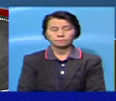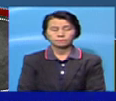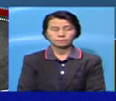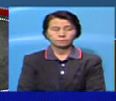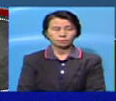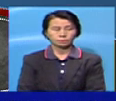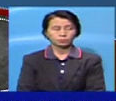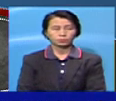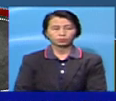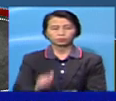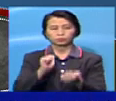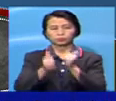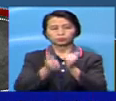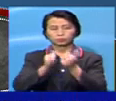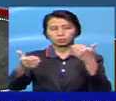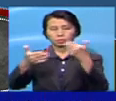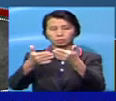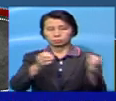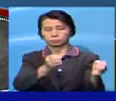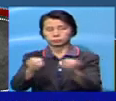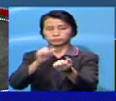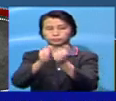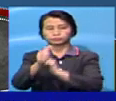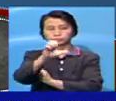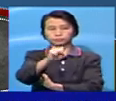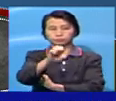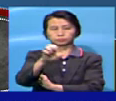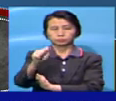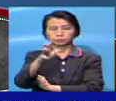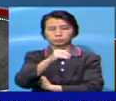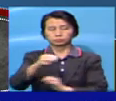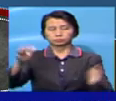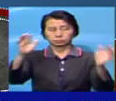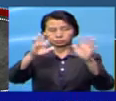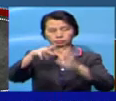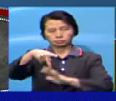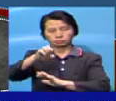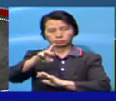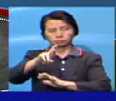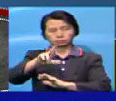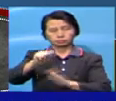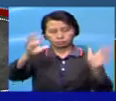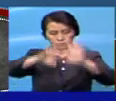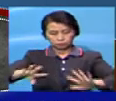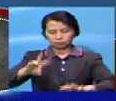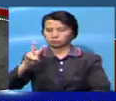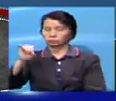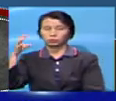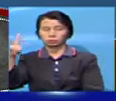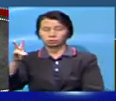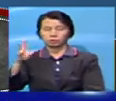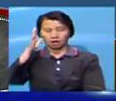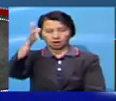kita ke laporan sukan menjelang penganjuran sukan c dan para ASEAN Kuala Lumpur KL 2017 yang